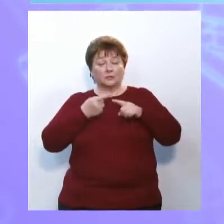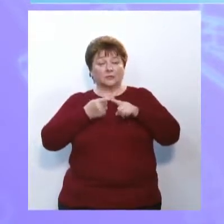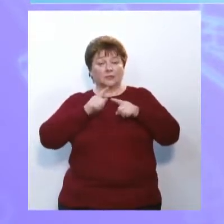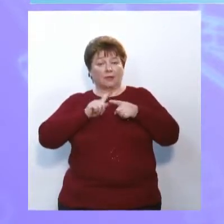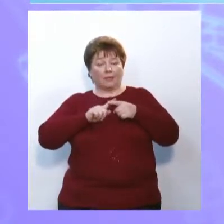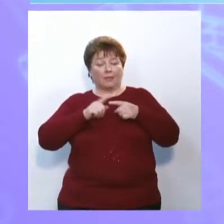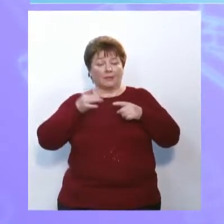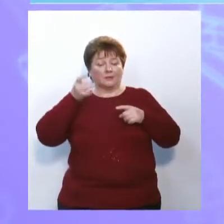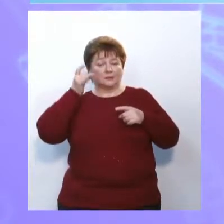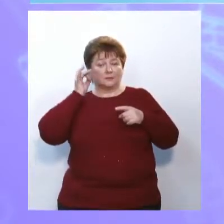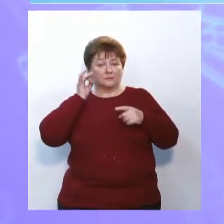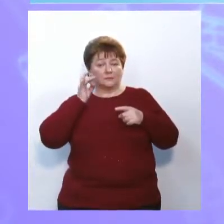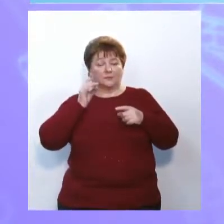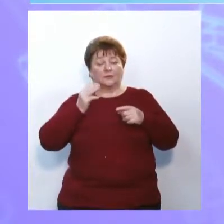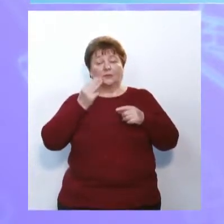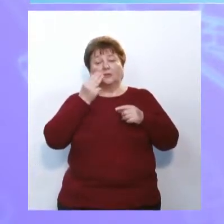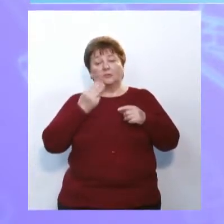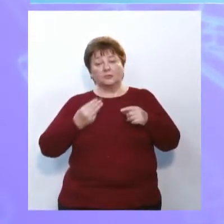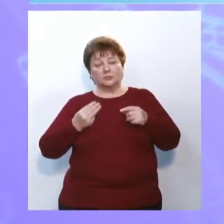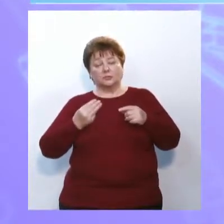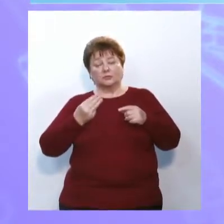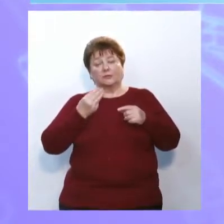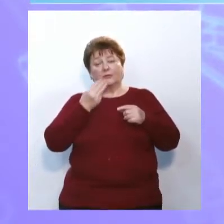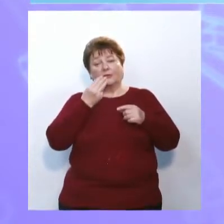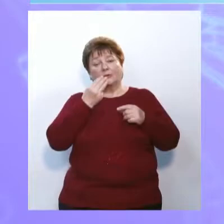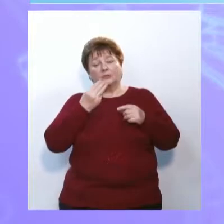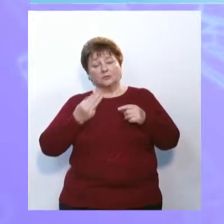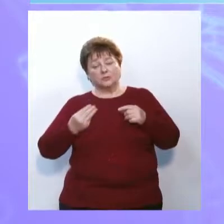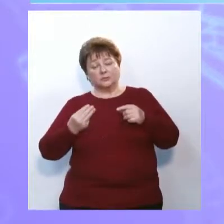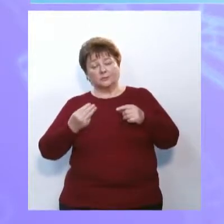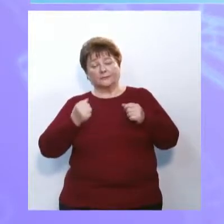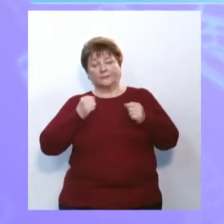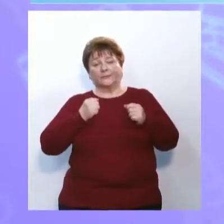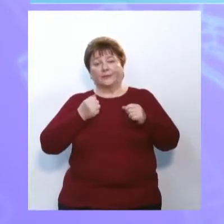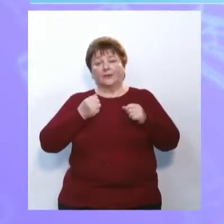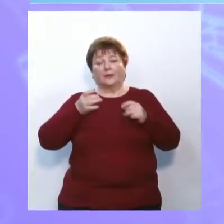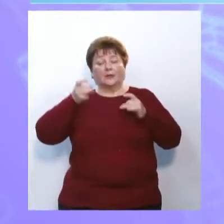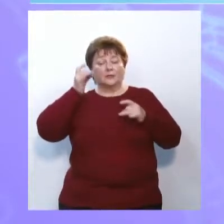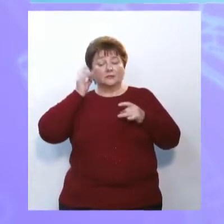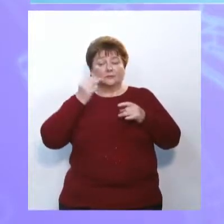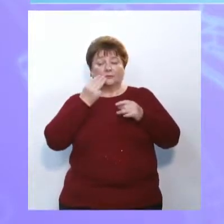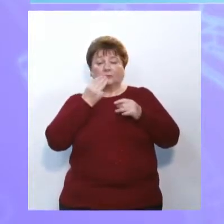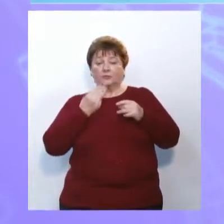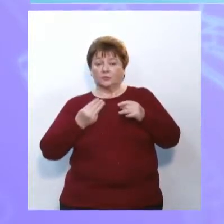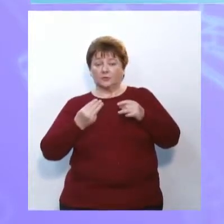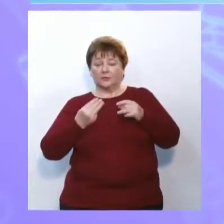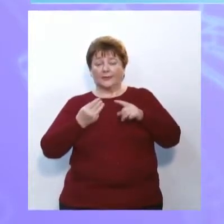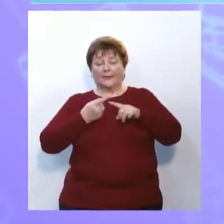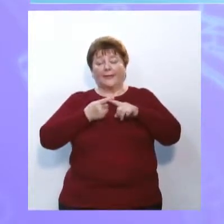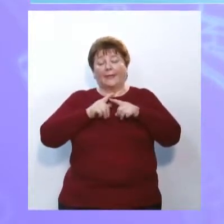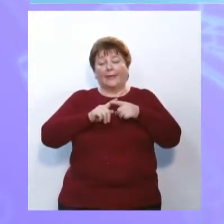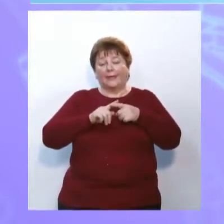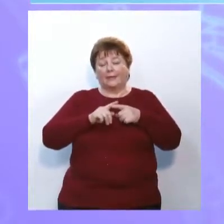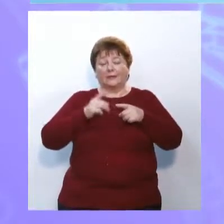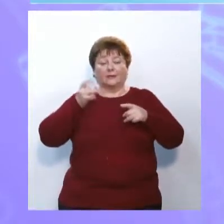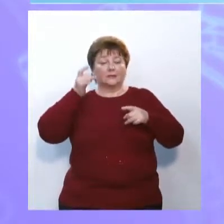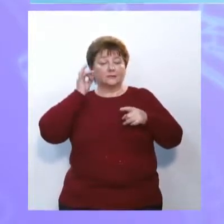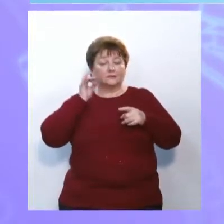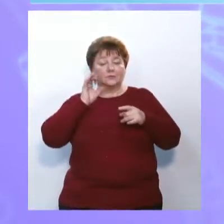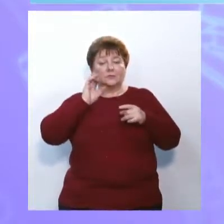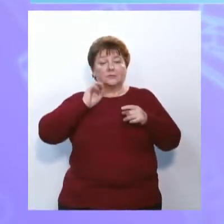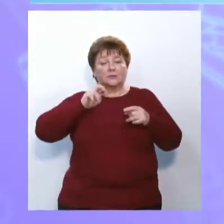этот звук. Щ, Щ. Звук Щ – это тоже